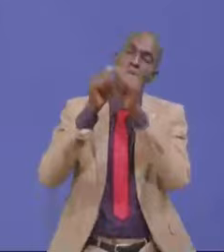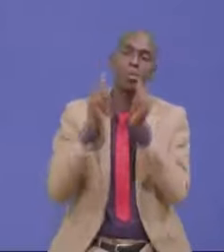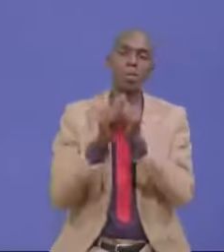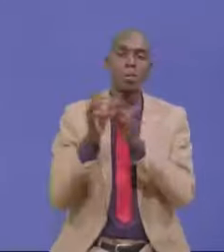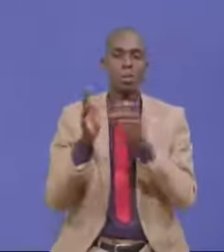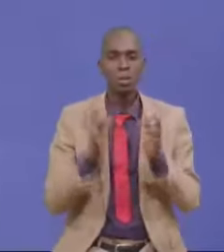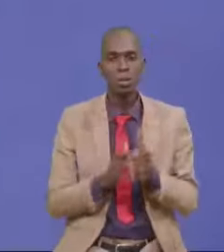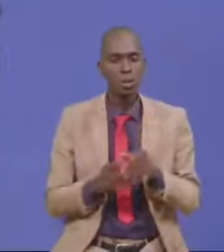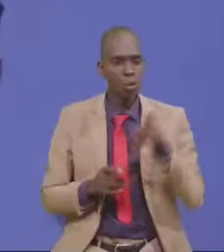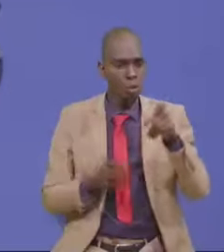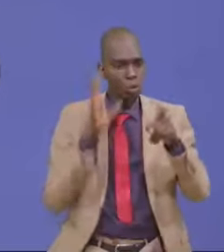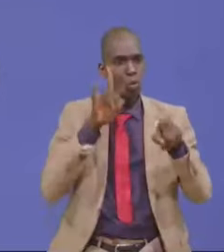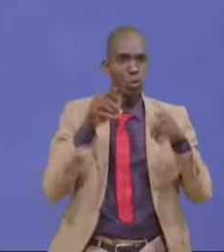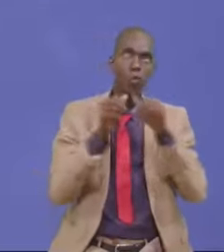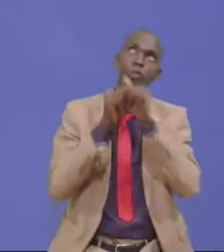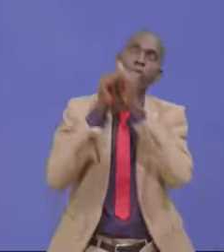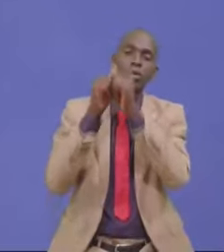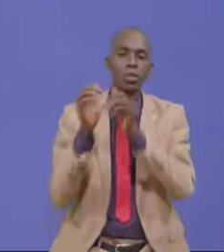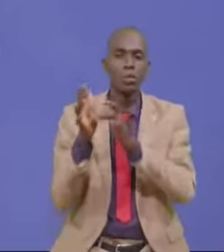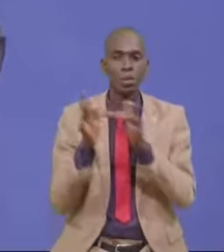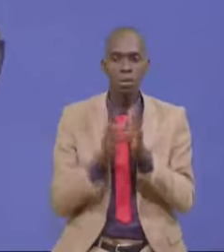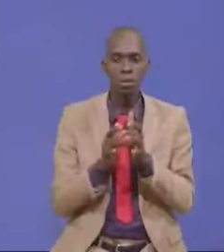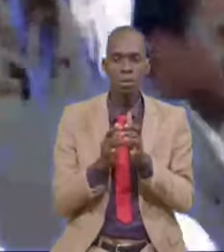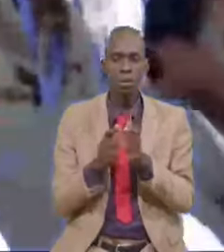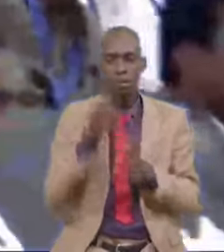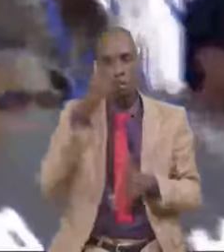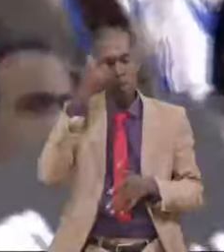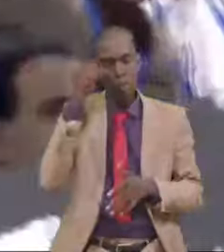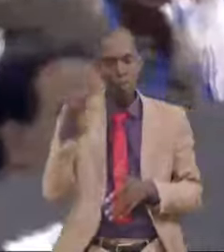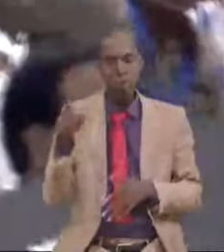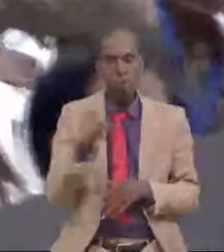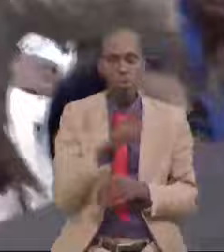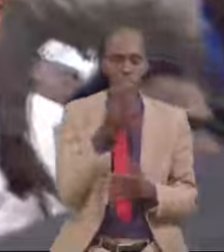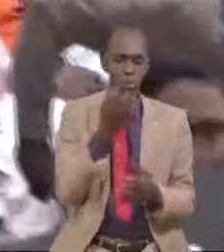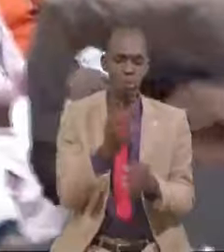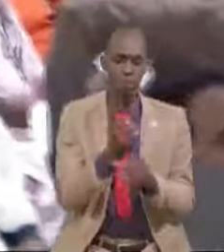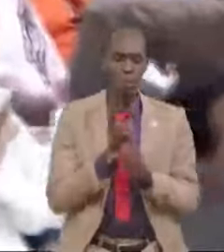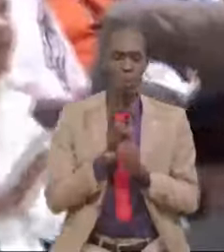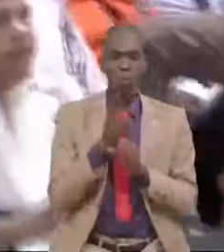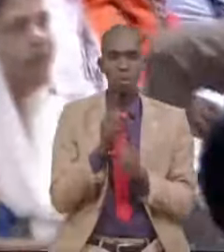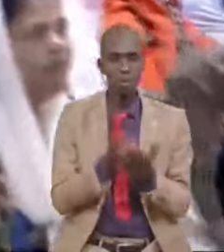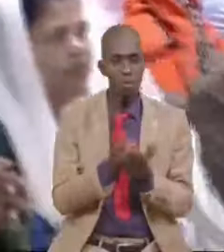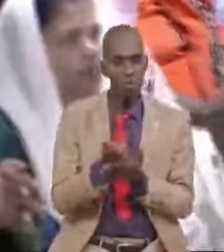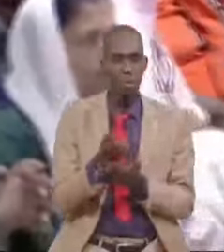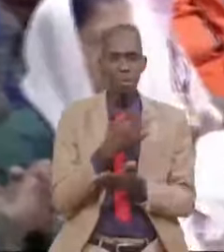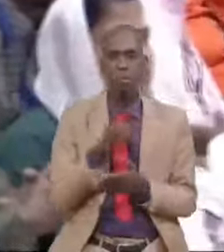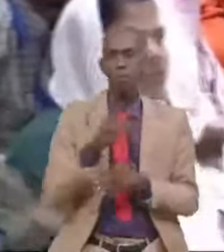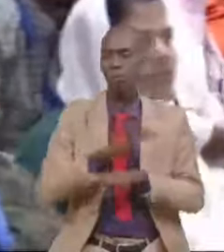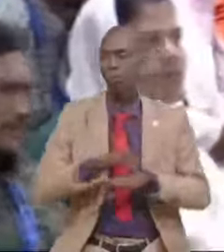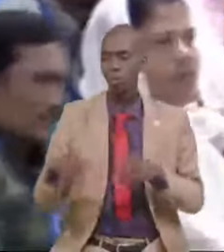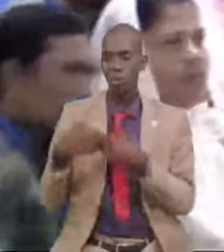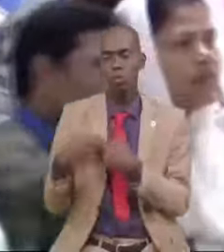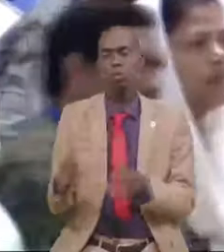avec lui. Parce que vous acquérez la vérité, vous ne la vendez pas.